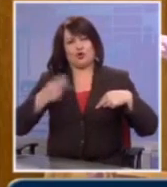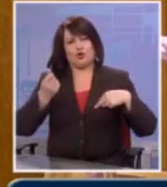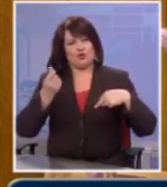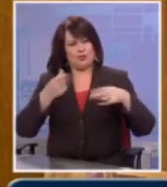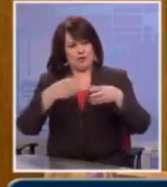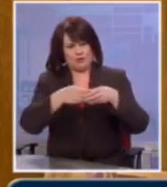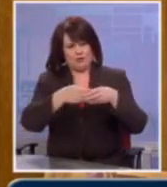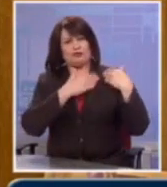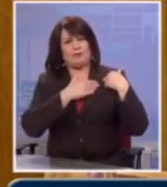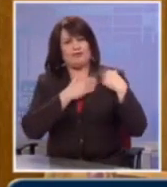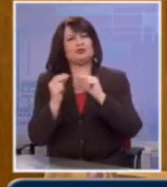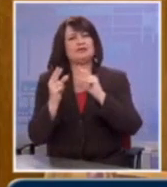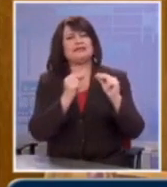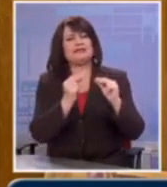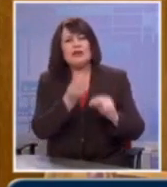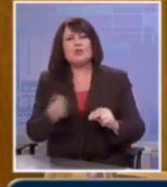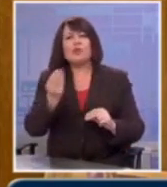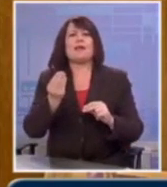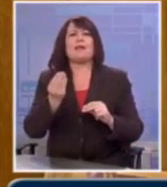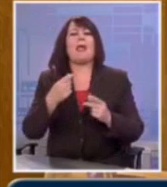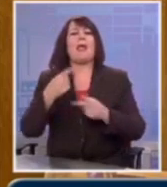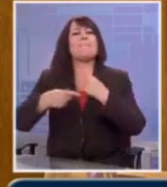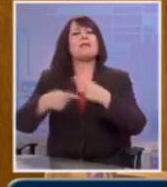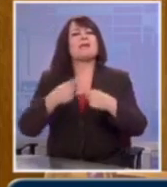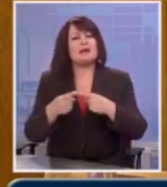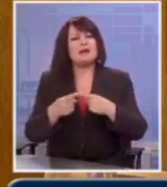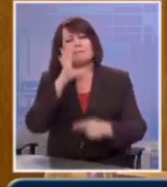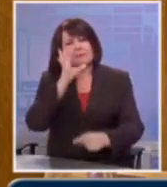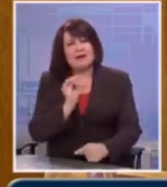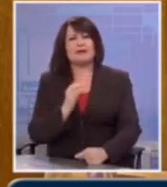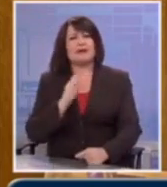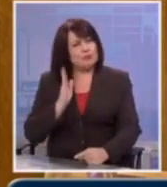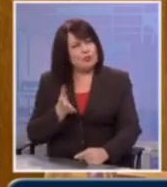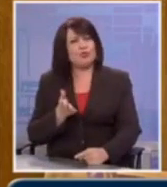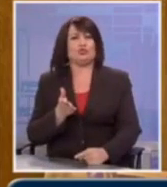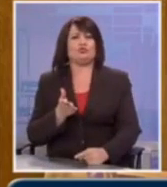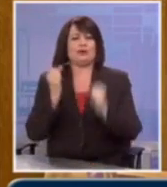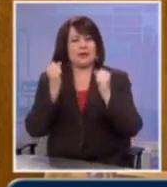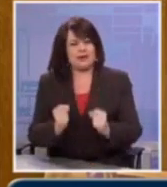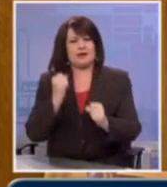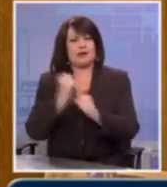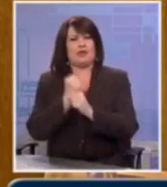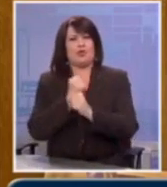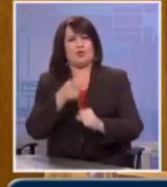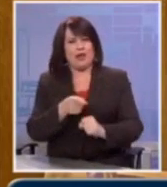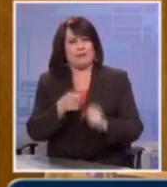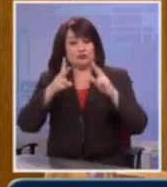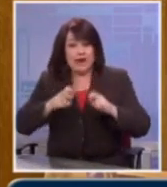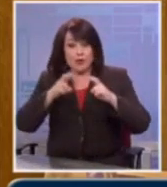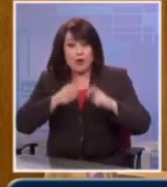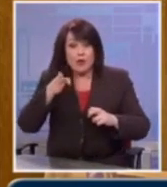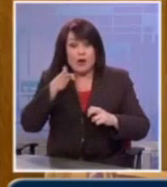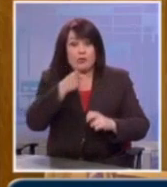οικονομικών οι περισσότεροι έμποροι έμπειροι άνθρωποι πραγματικά μπορούσε να βασιστεί πάνω τους και ο ελεγκτικός